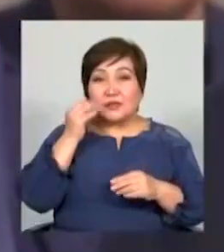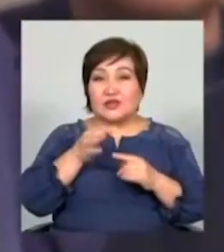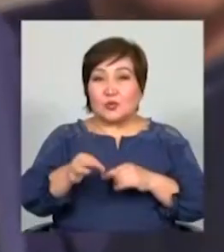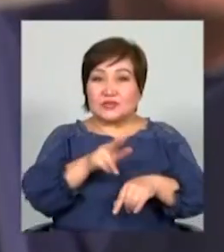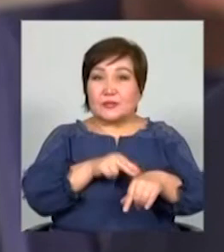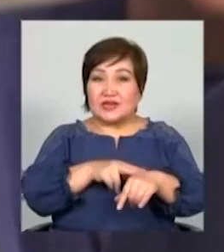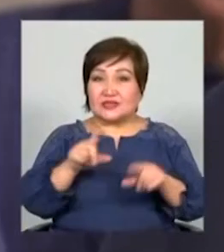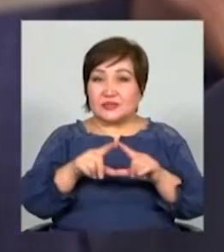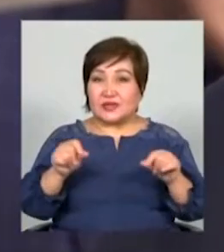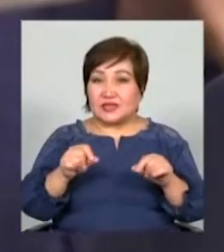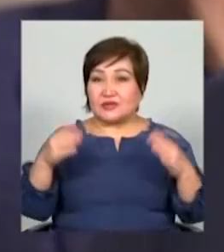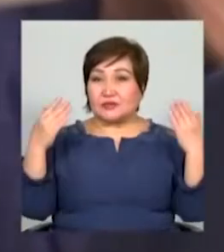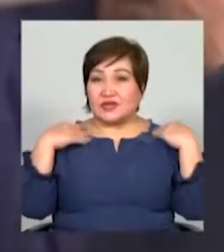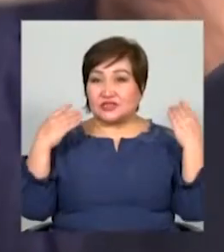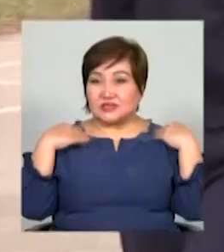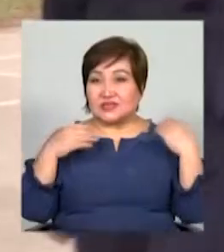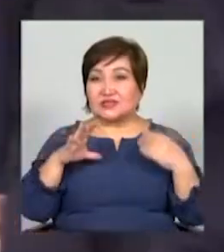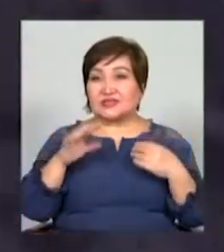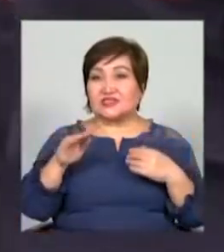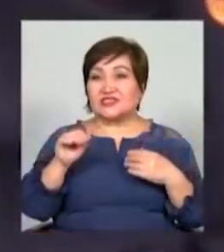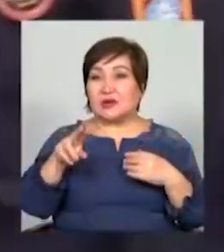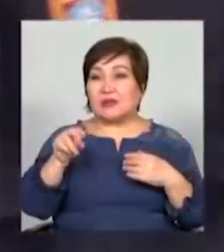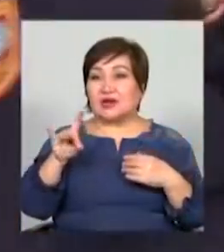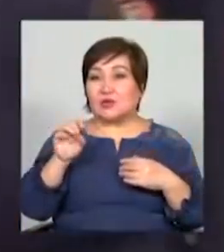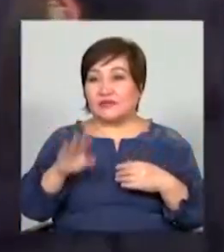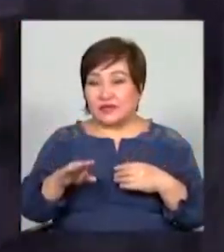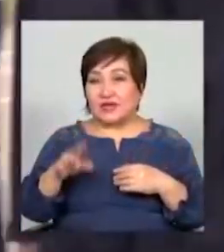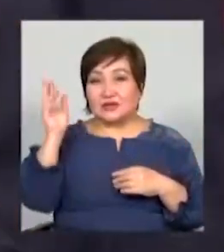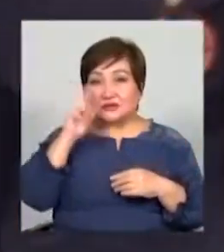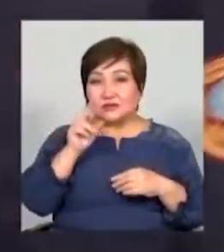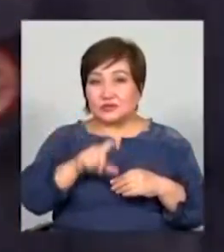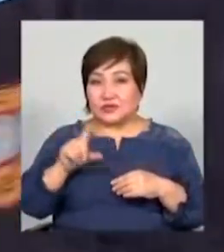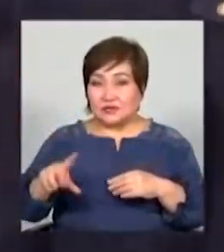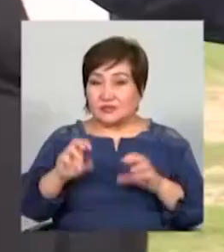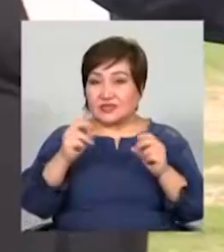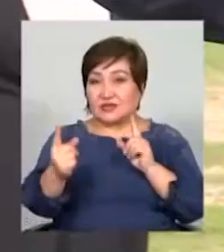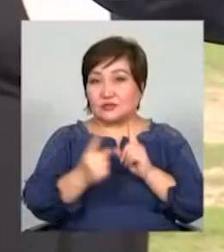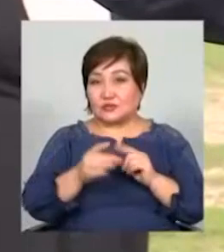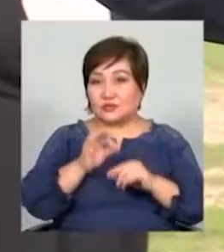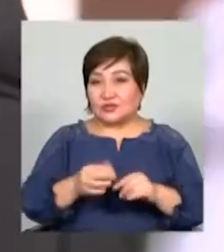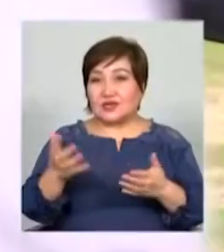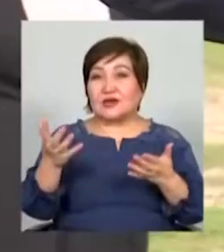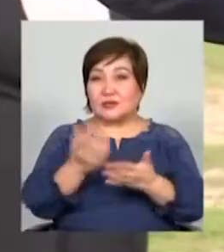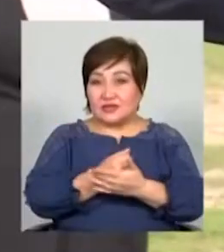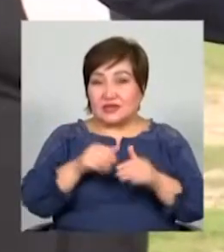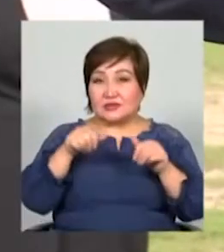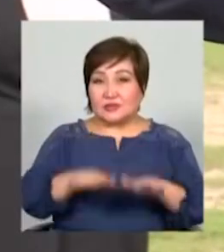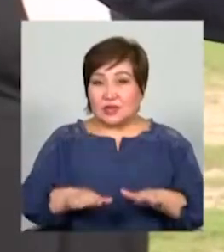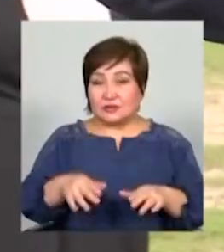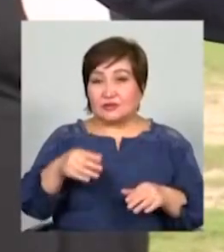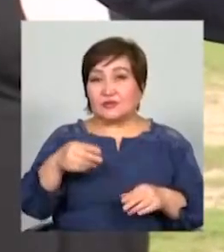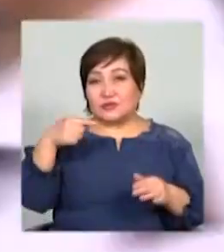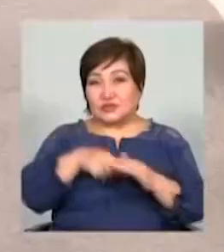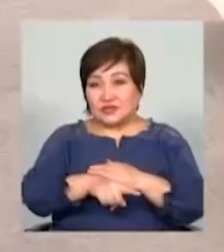басшысы Арыстанғали Заппаров тәрбиеленушілермен арнайы кездесу өткізді. Ал қабылданған меморандум нәтижесінде ендігіде Әли ауданының жас